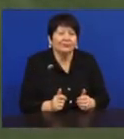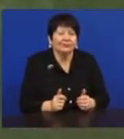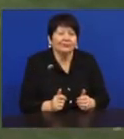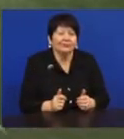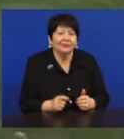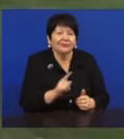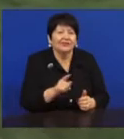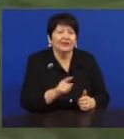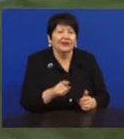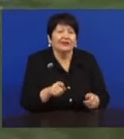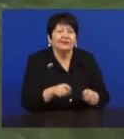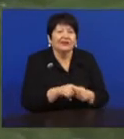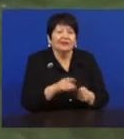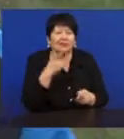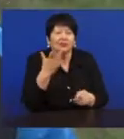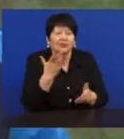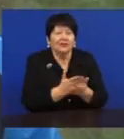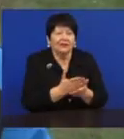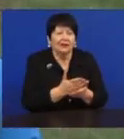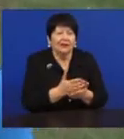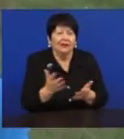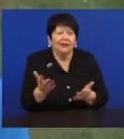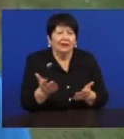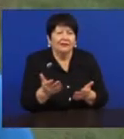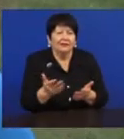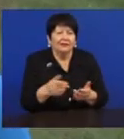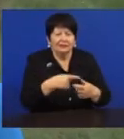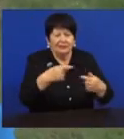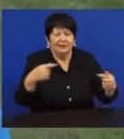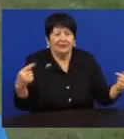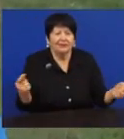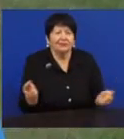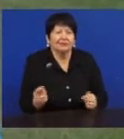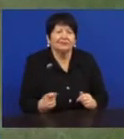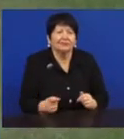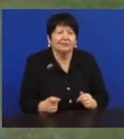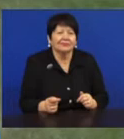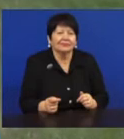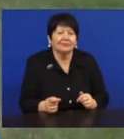Ce fel de gunoi e? Găsim diferite,